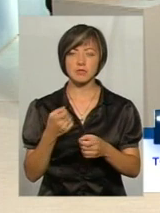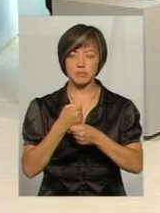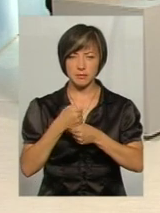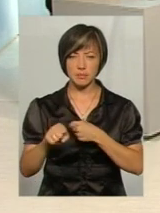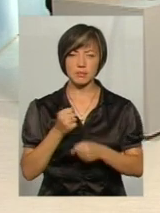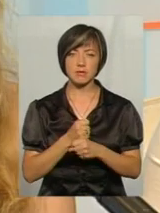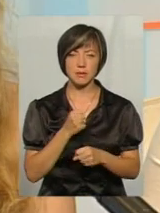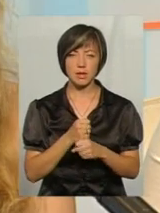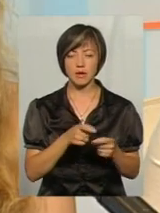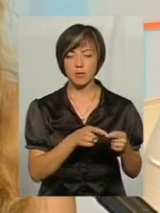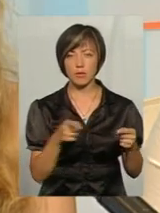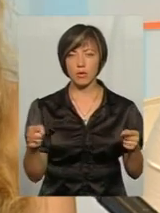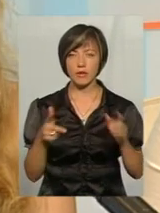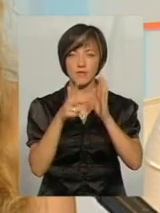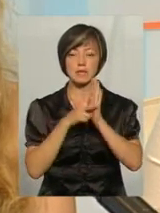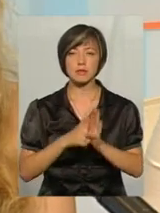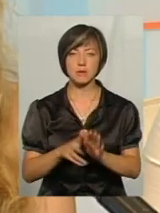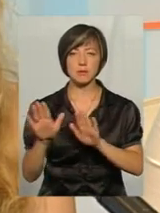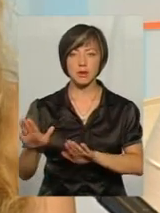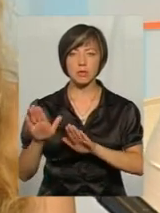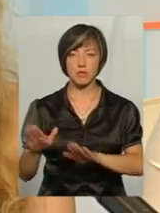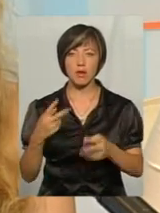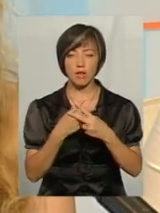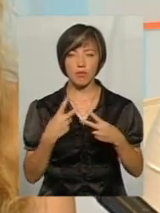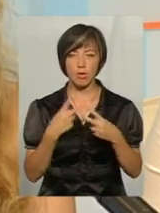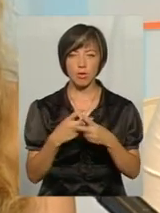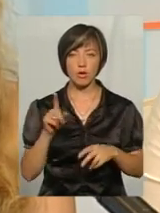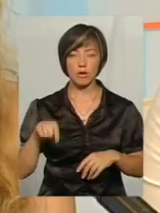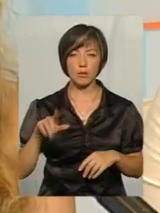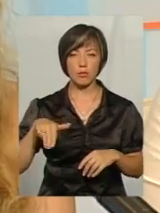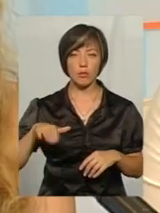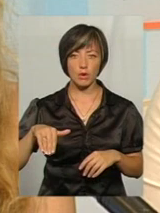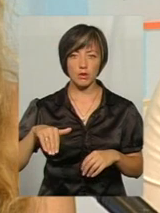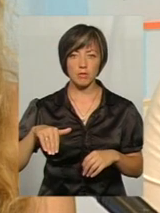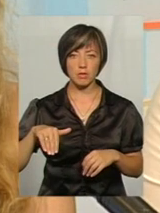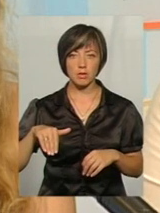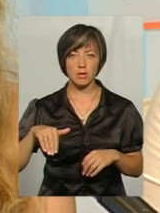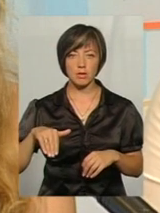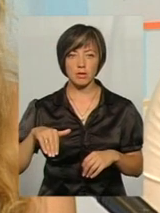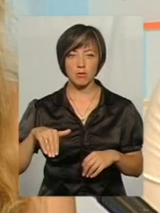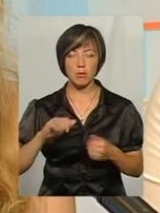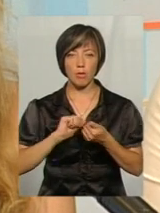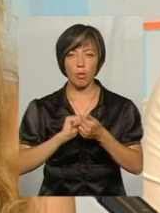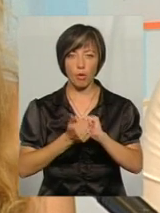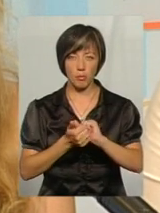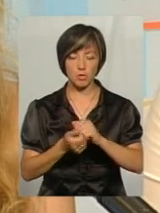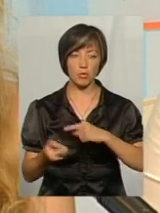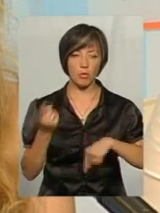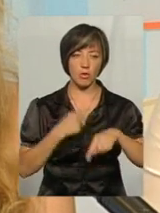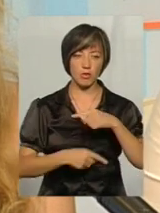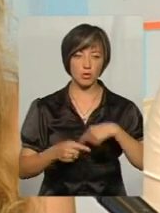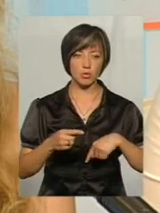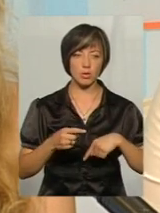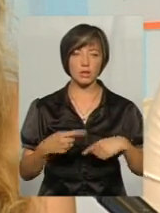роботи, протягом 8 місяців перебували в полоні, потім їх по обміну все ж таки повернули.